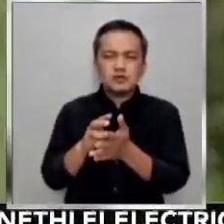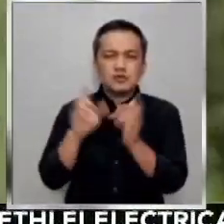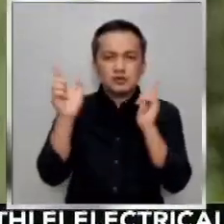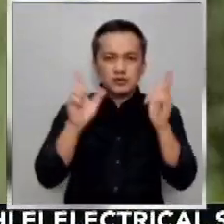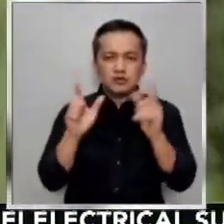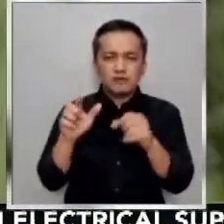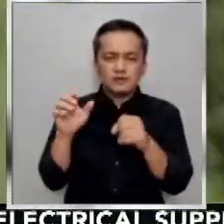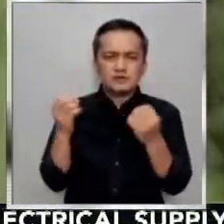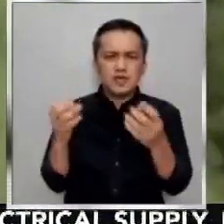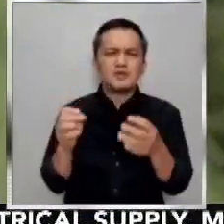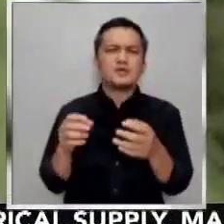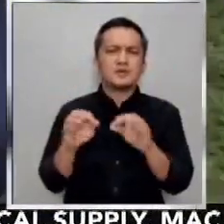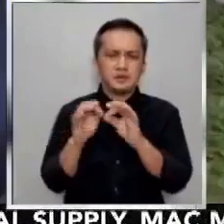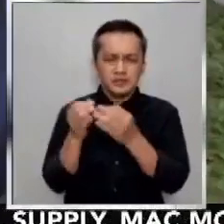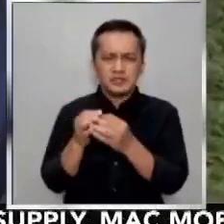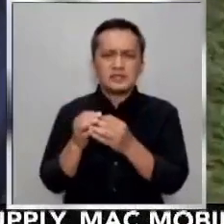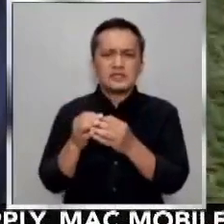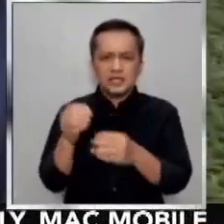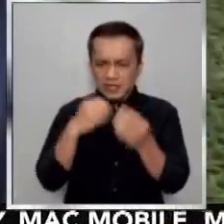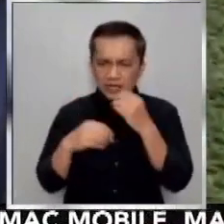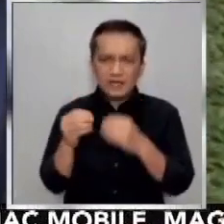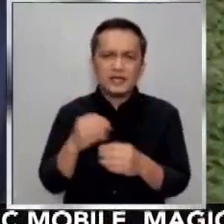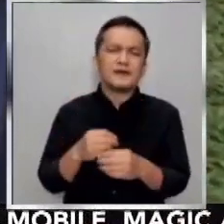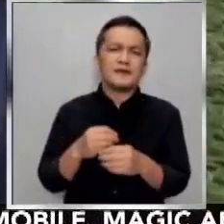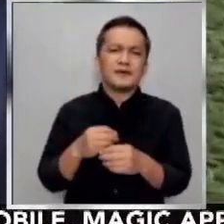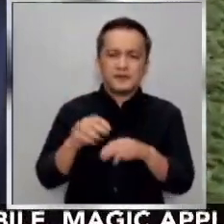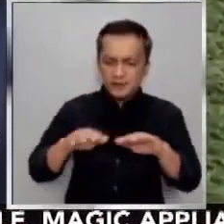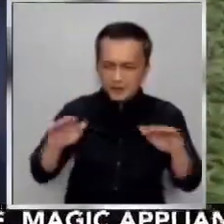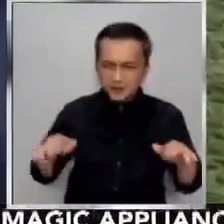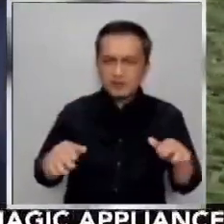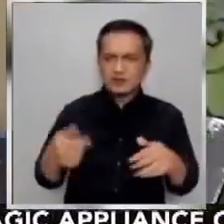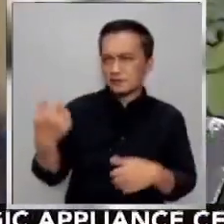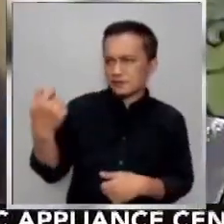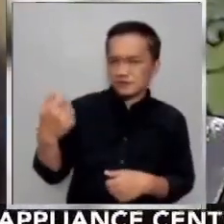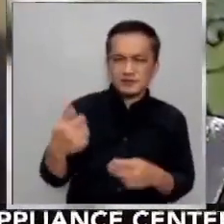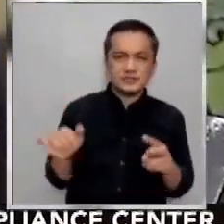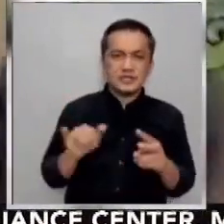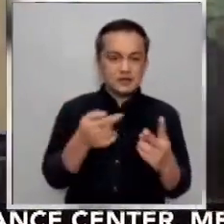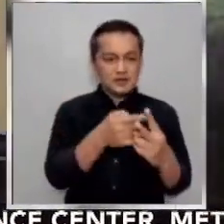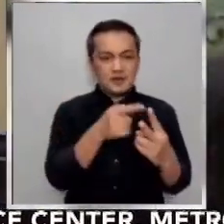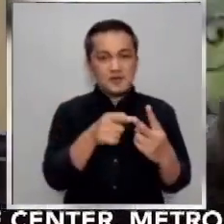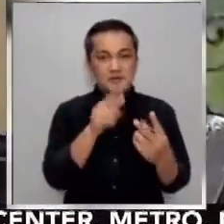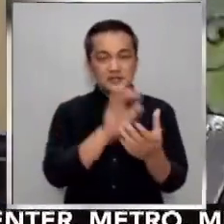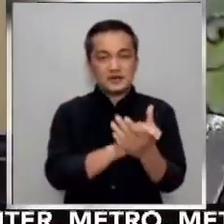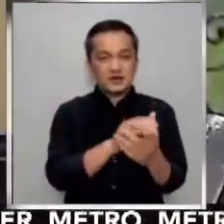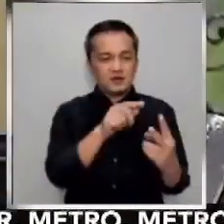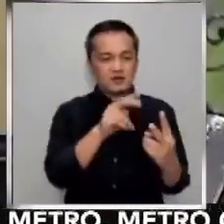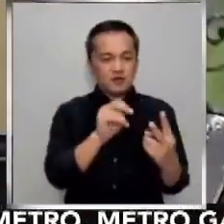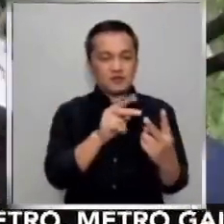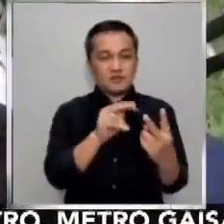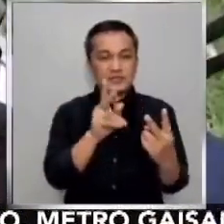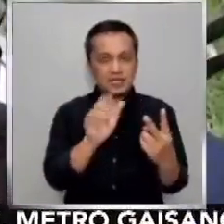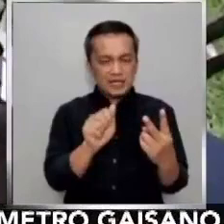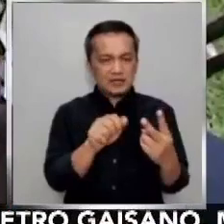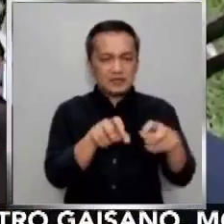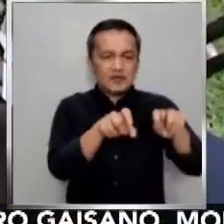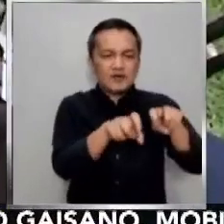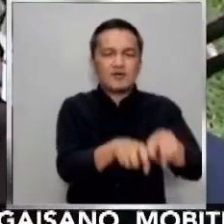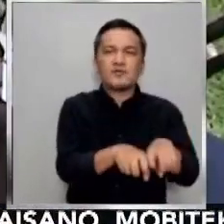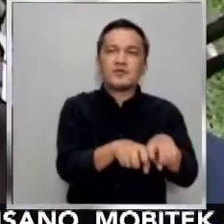batang naglalaro, mga nagsiselfie. O tulad ng mag-asawang Noli at Marcita, nakaupo sa bangko, pinapanood ang mga